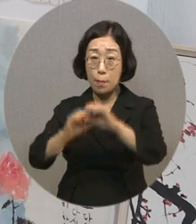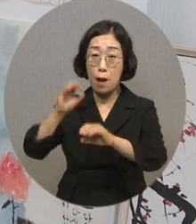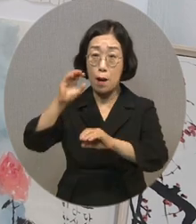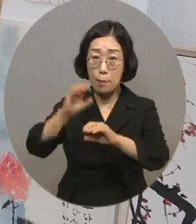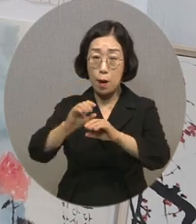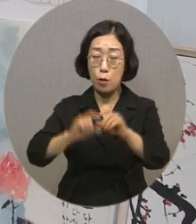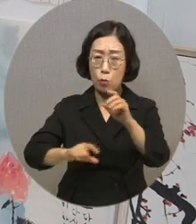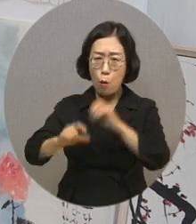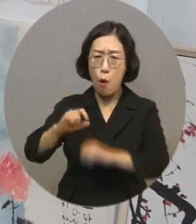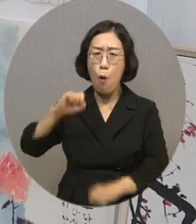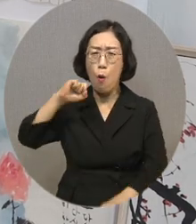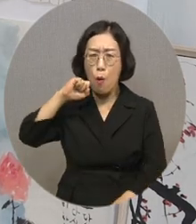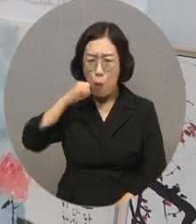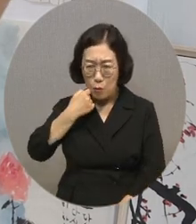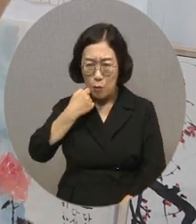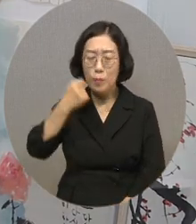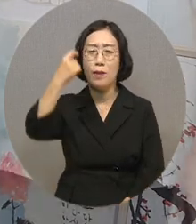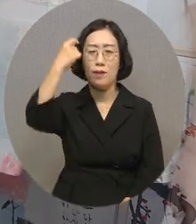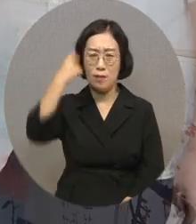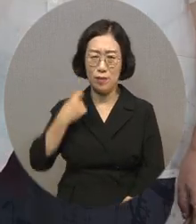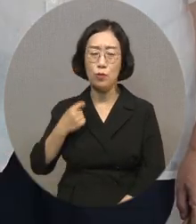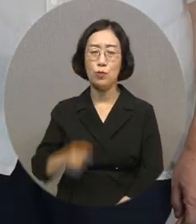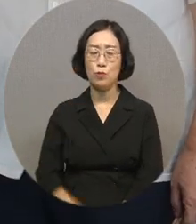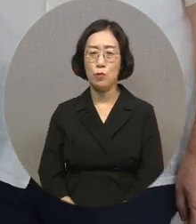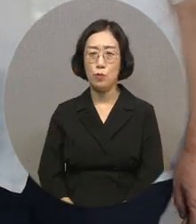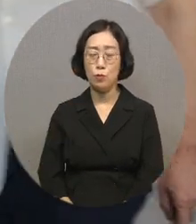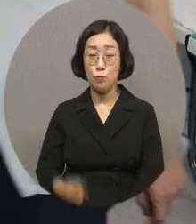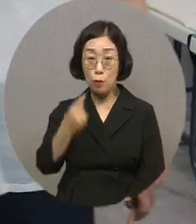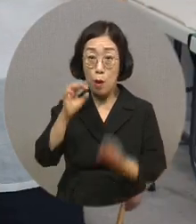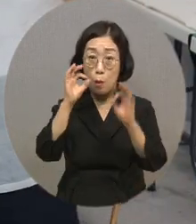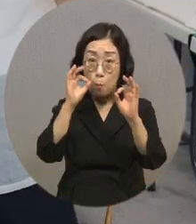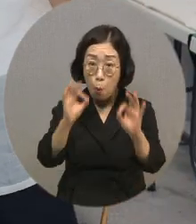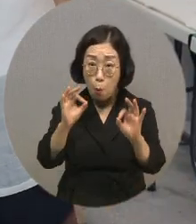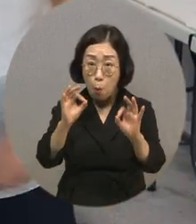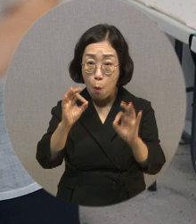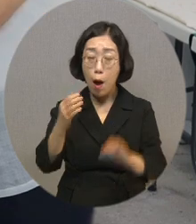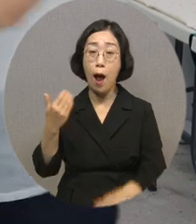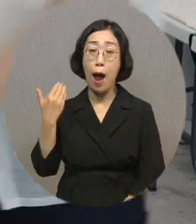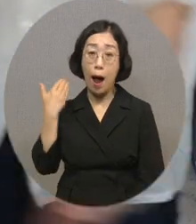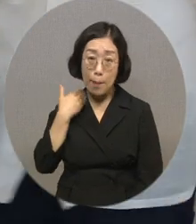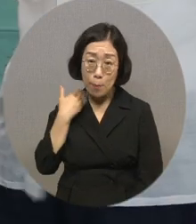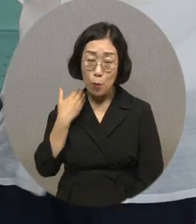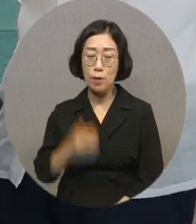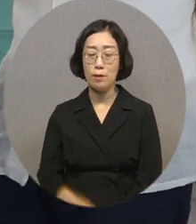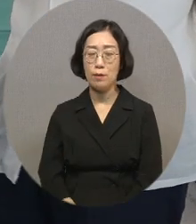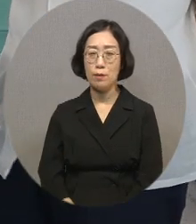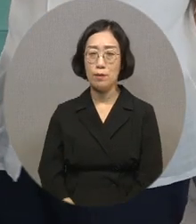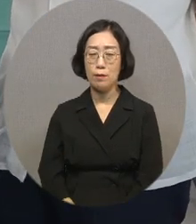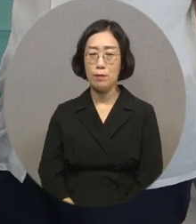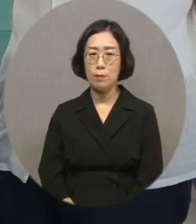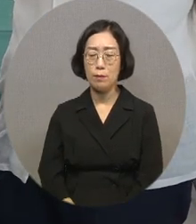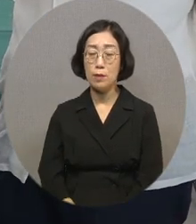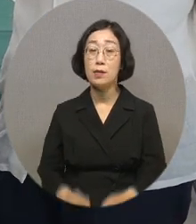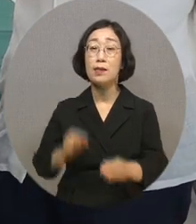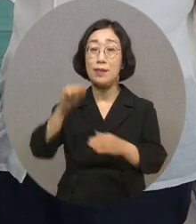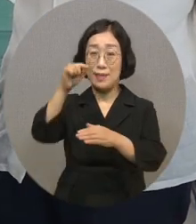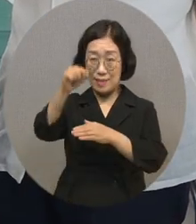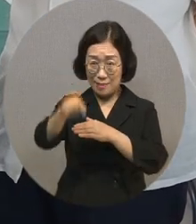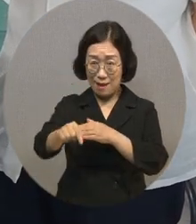더 어려워집니다. 눈에 보이는 것과 보이지 않는 것, 그